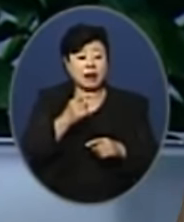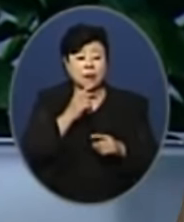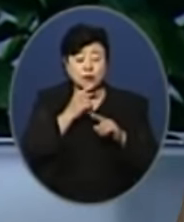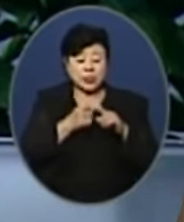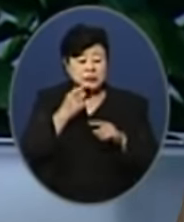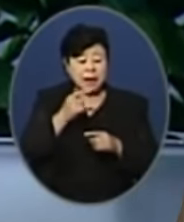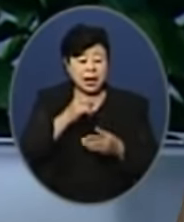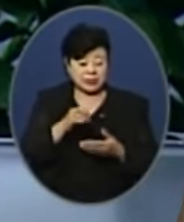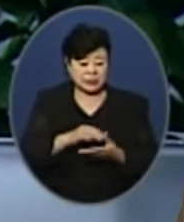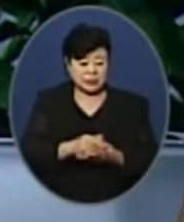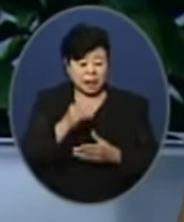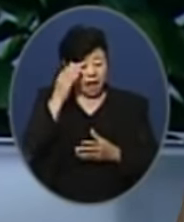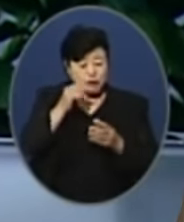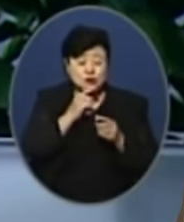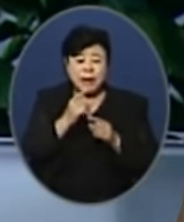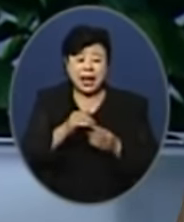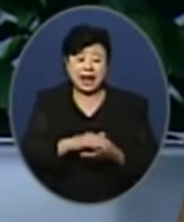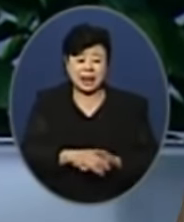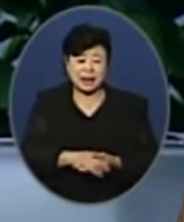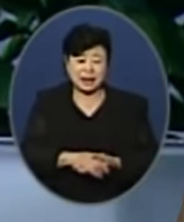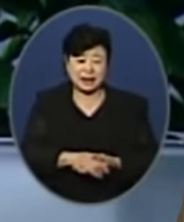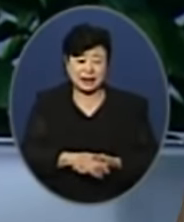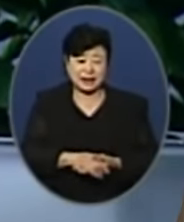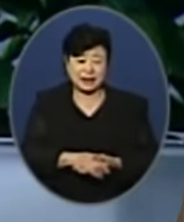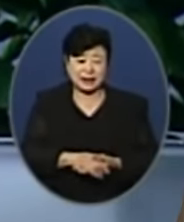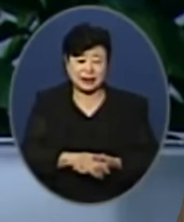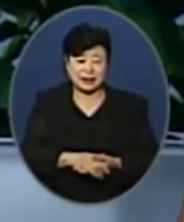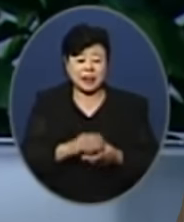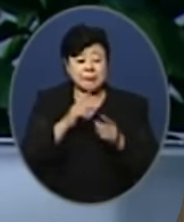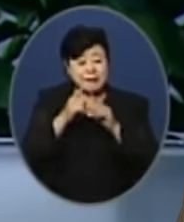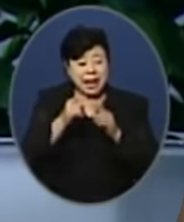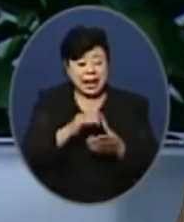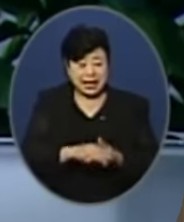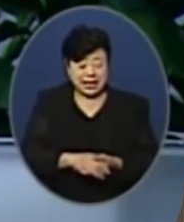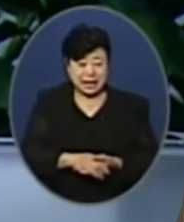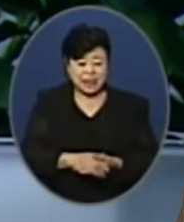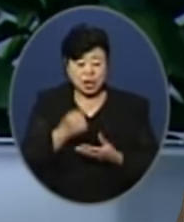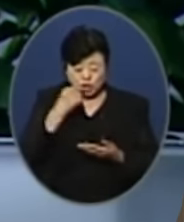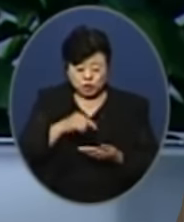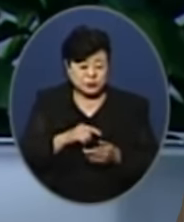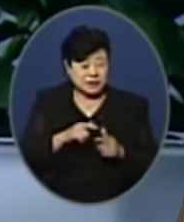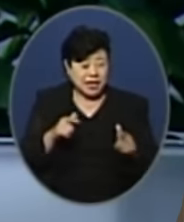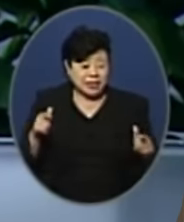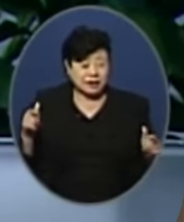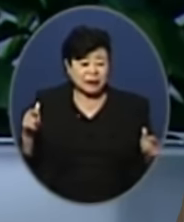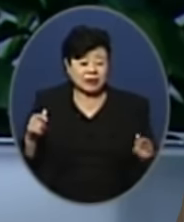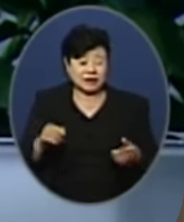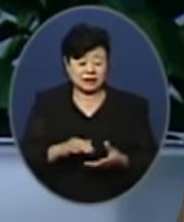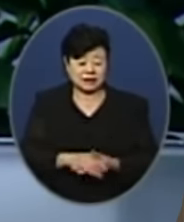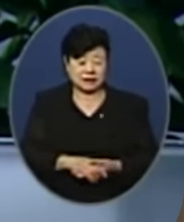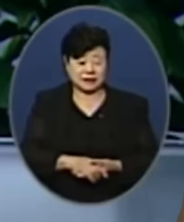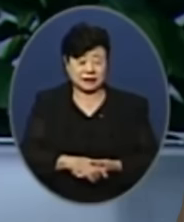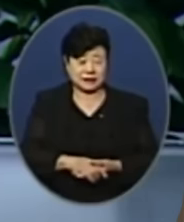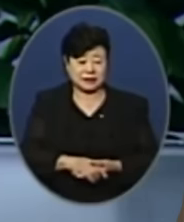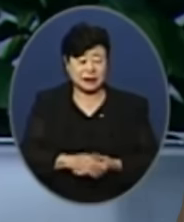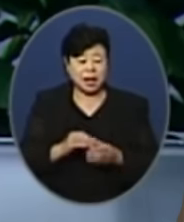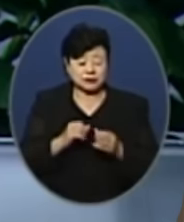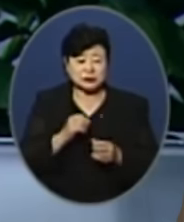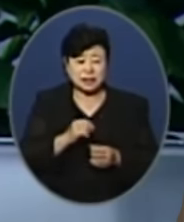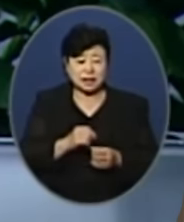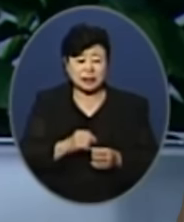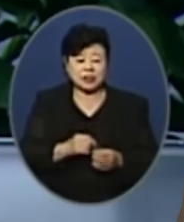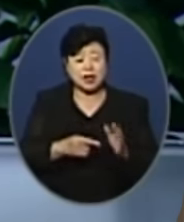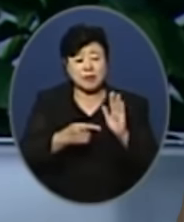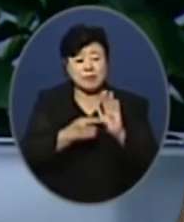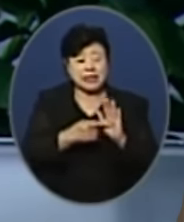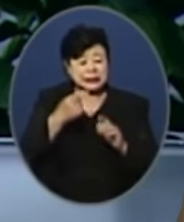것입니다. 그런데 한국은 이 말이 쉽지가 않아요. 그렇지 않더라도 한국 사람들